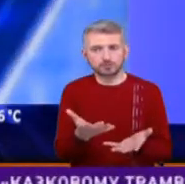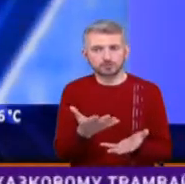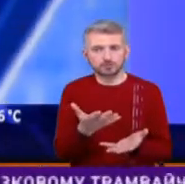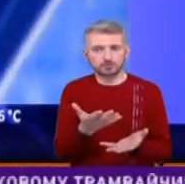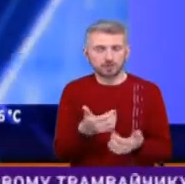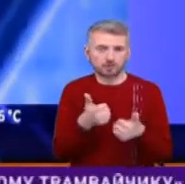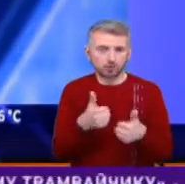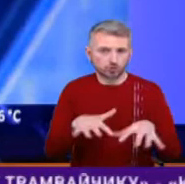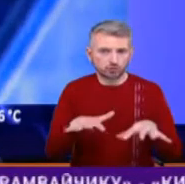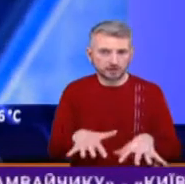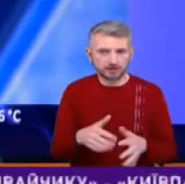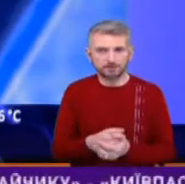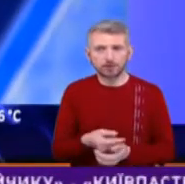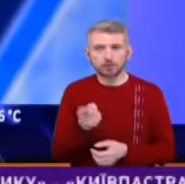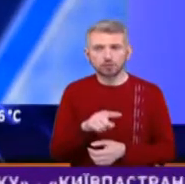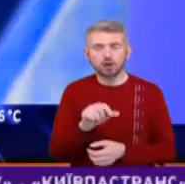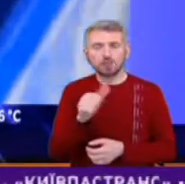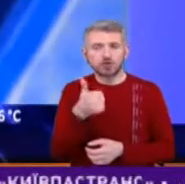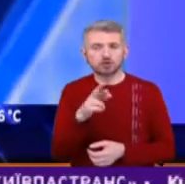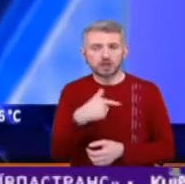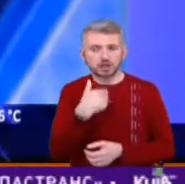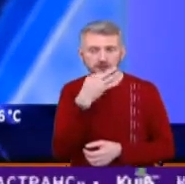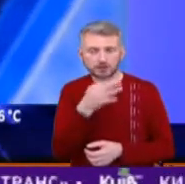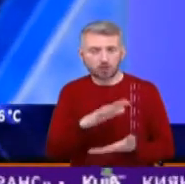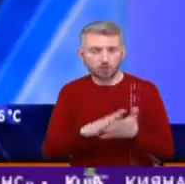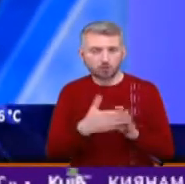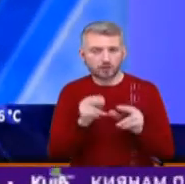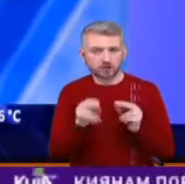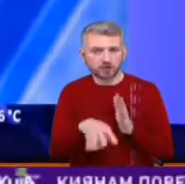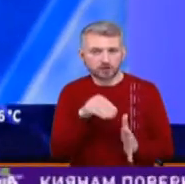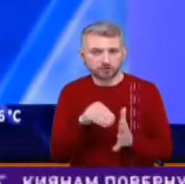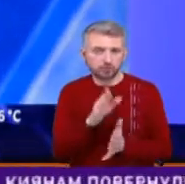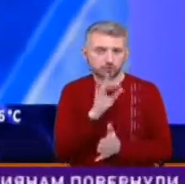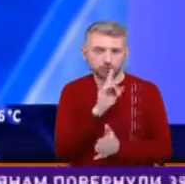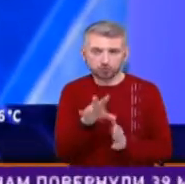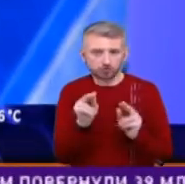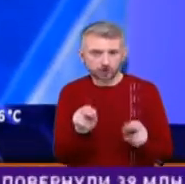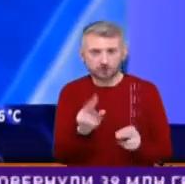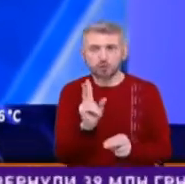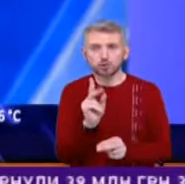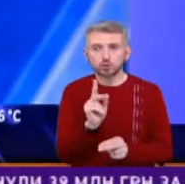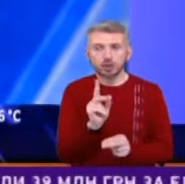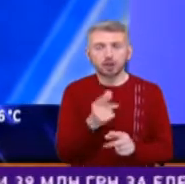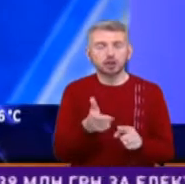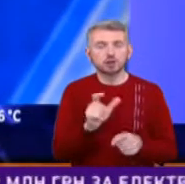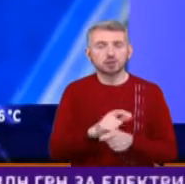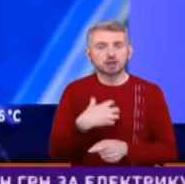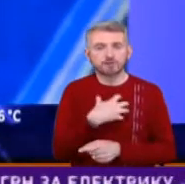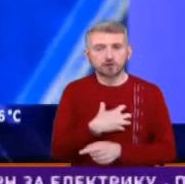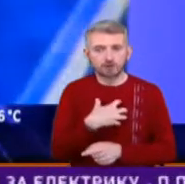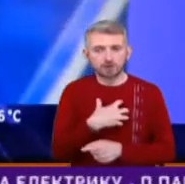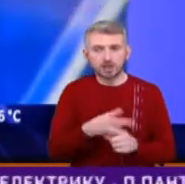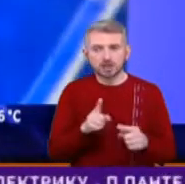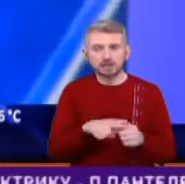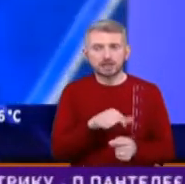привабливої позиції. Тому перша, як я сказала, умова – це чесні вибори, чи будуть вони чесними. І друга, дуже важлива історія –